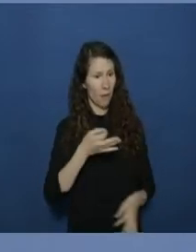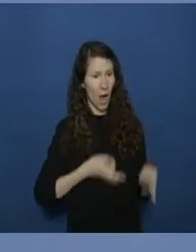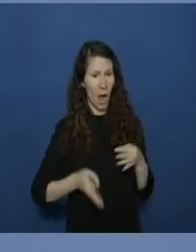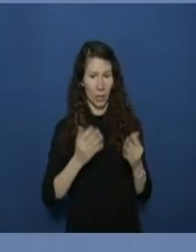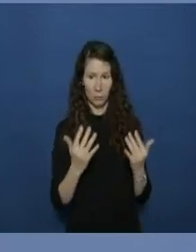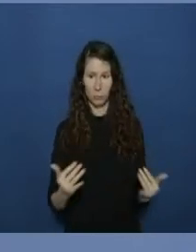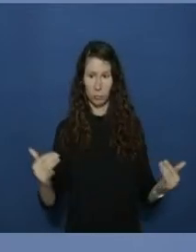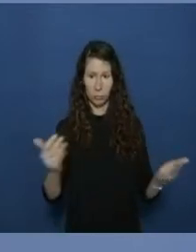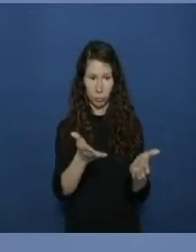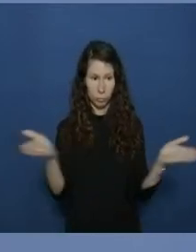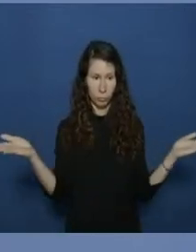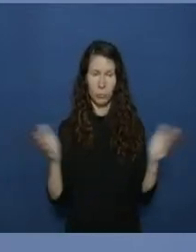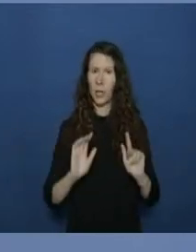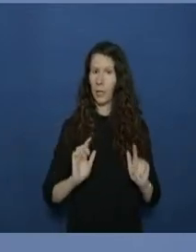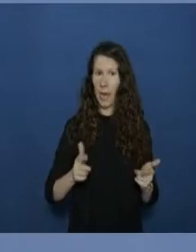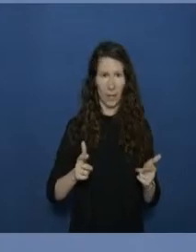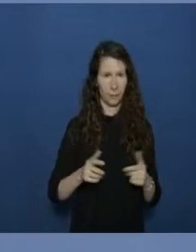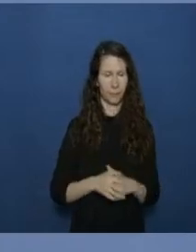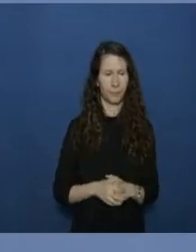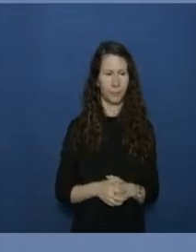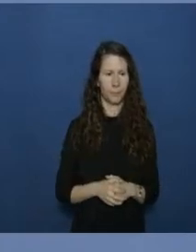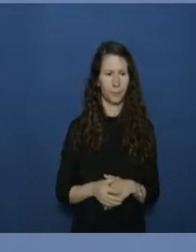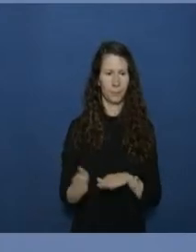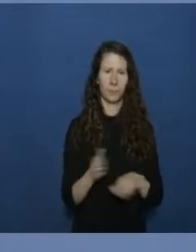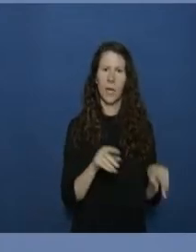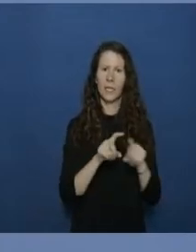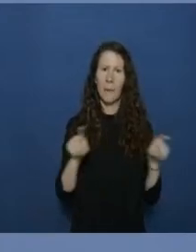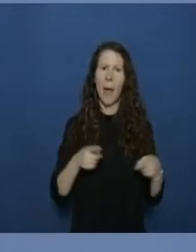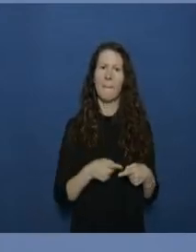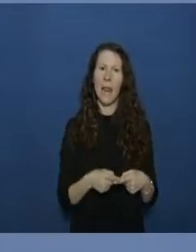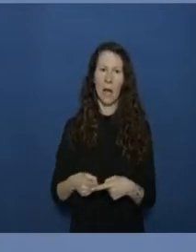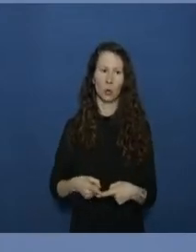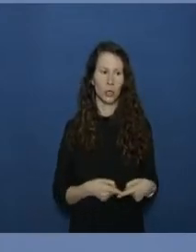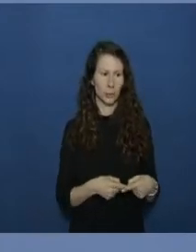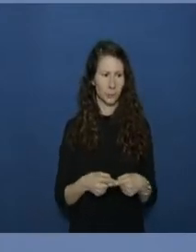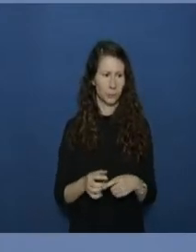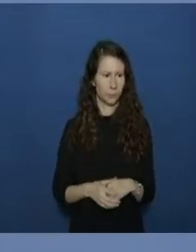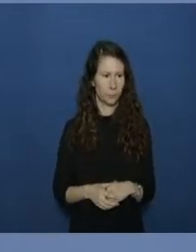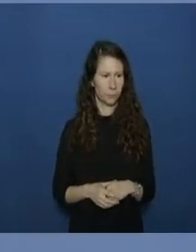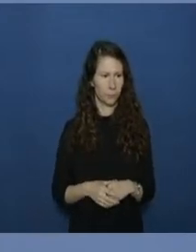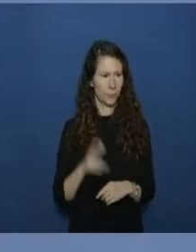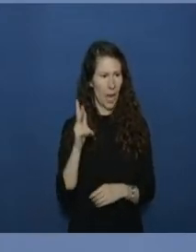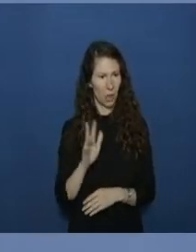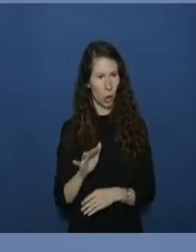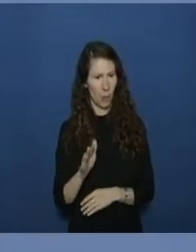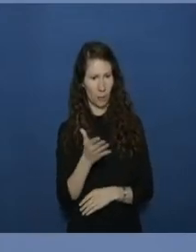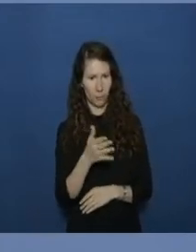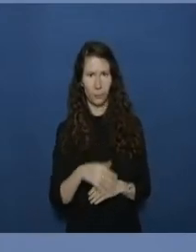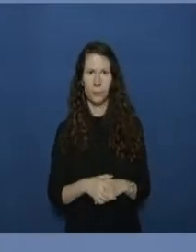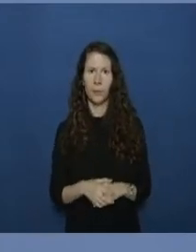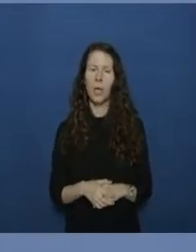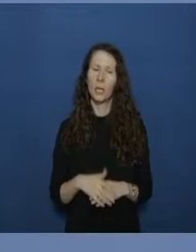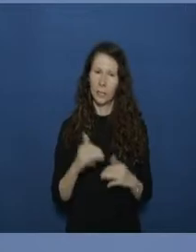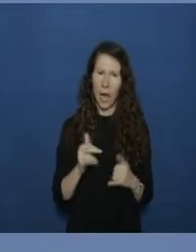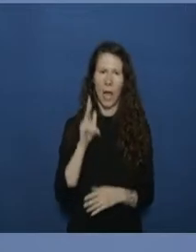Saal? Das sehe ich nicht. Dann ist das Thema Belarus noch. War das bei Ihnen, Herr Schröck? Ja. Ja, Herr